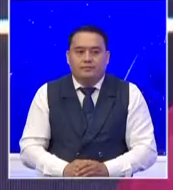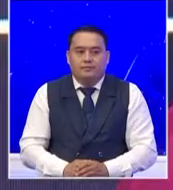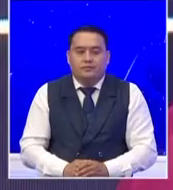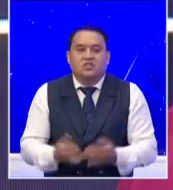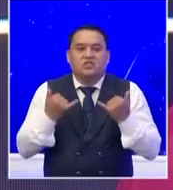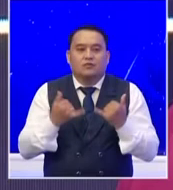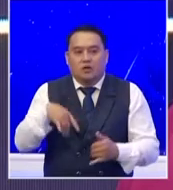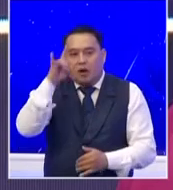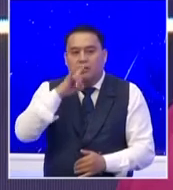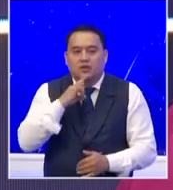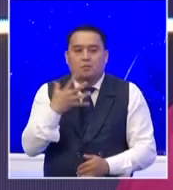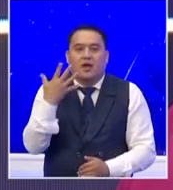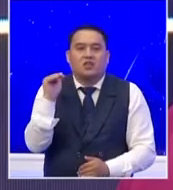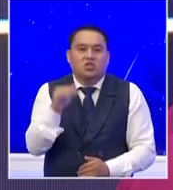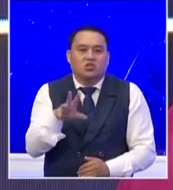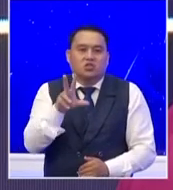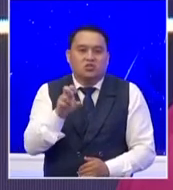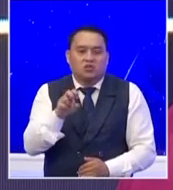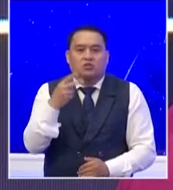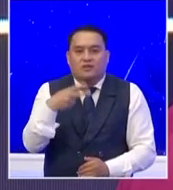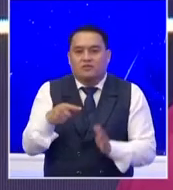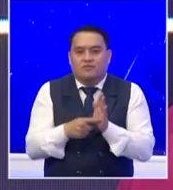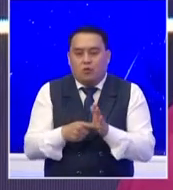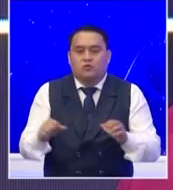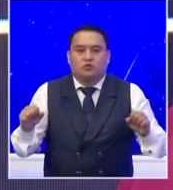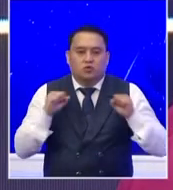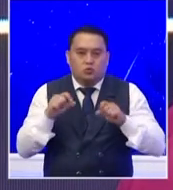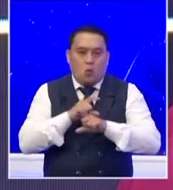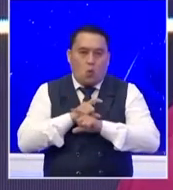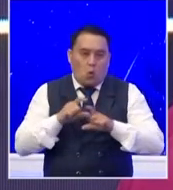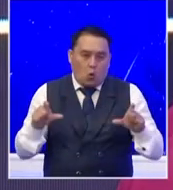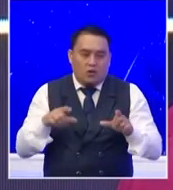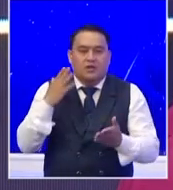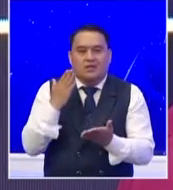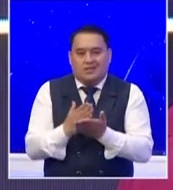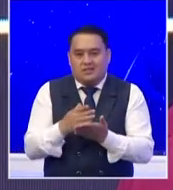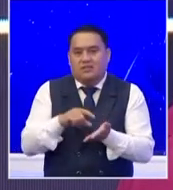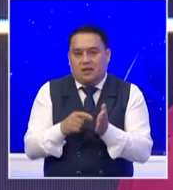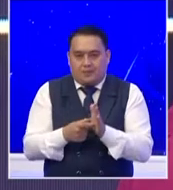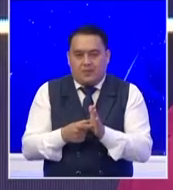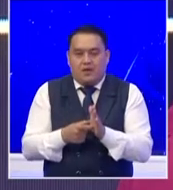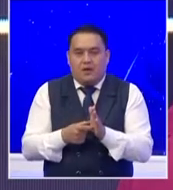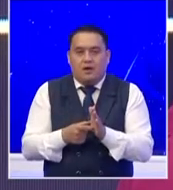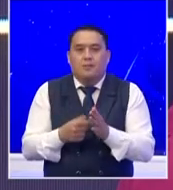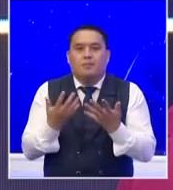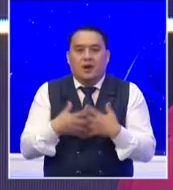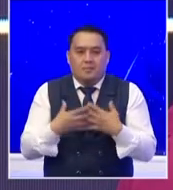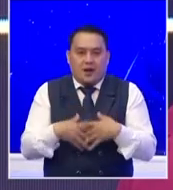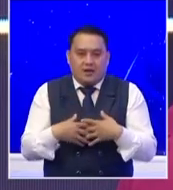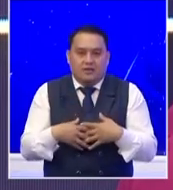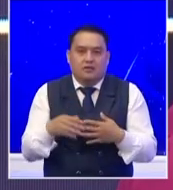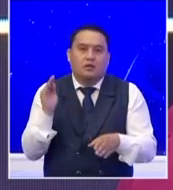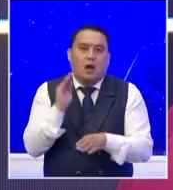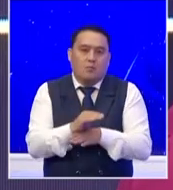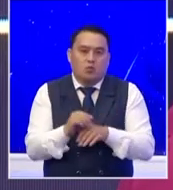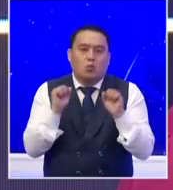Сегодня в стране имеется 5428 общеобразовательных школ, имеющих спортивные залы. По минимальным расчетам, в спортивных залах